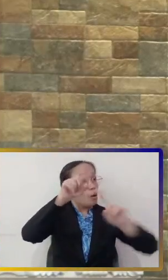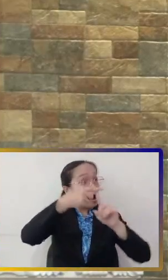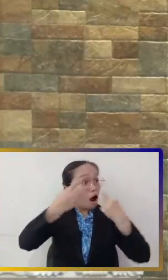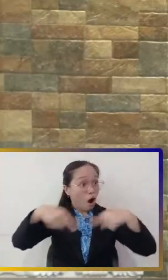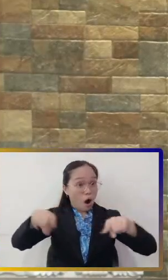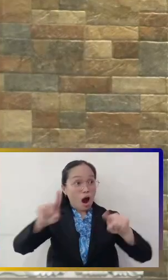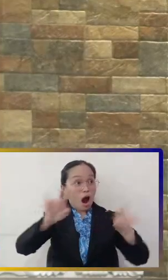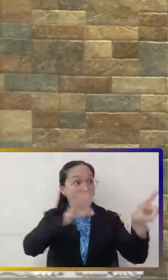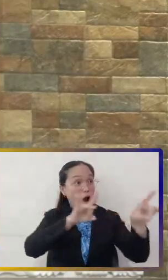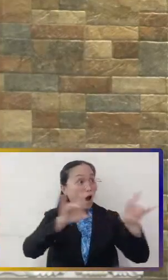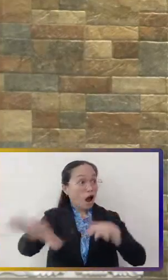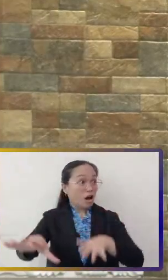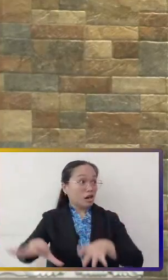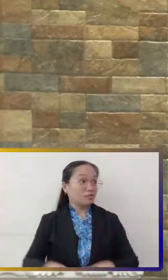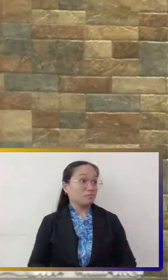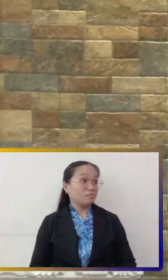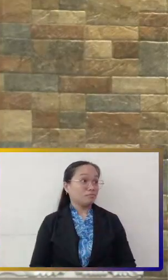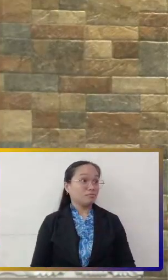ay carnality.